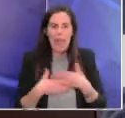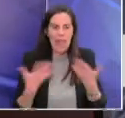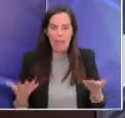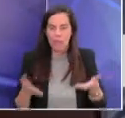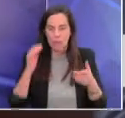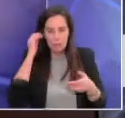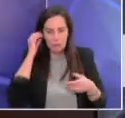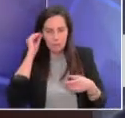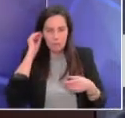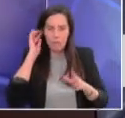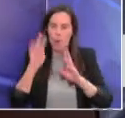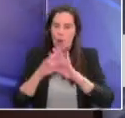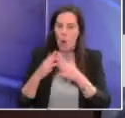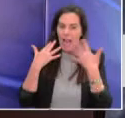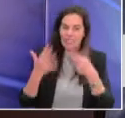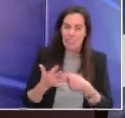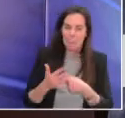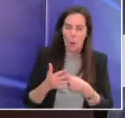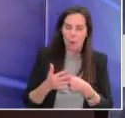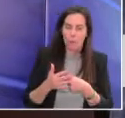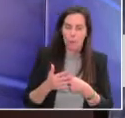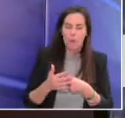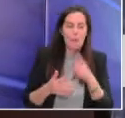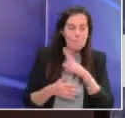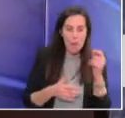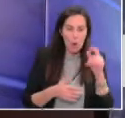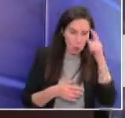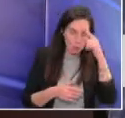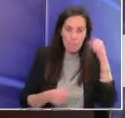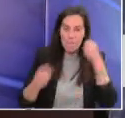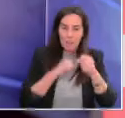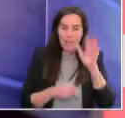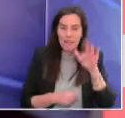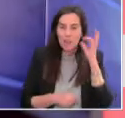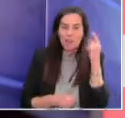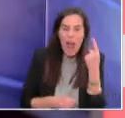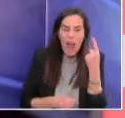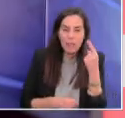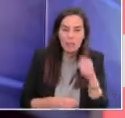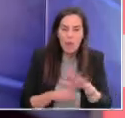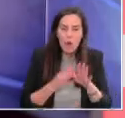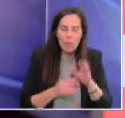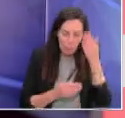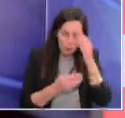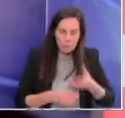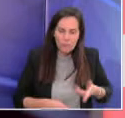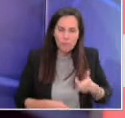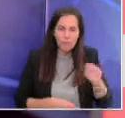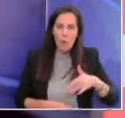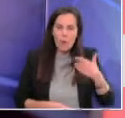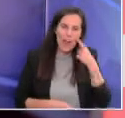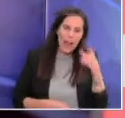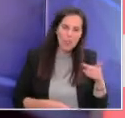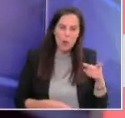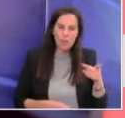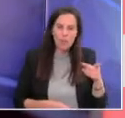יותר מדי... כל הסיפורים שאנחנו רואים שעשרות ומאות הודים הולכים מרביצים אפילו לאישה אחת, זה הכל מהודעת וואטסאפ, שמישהו כתב, ראיתי אותה